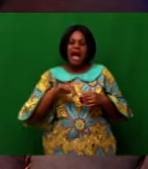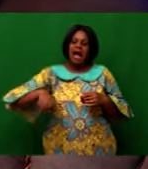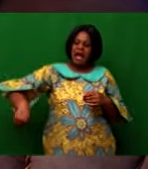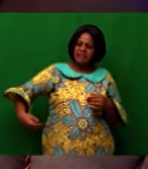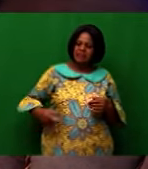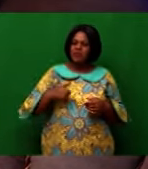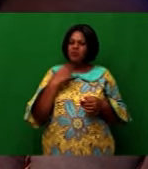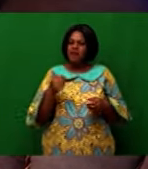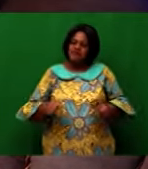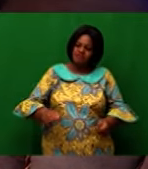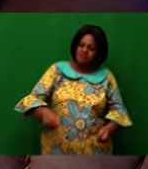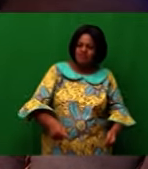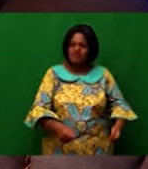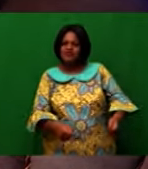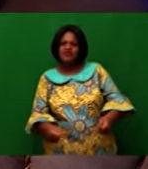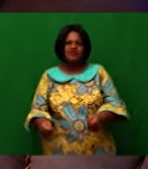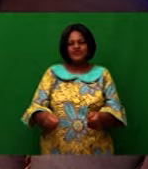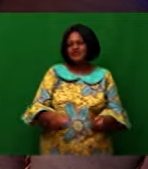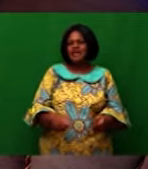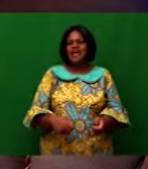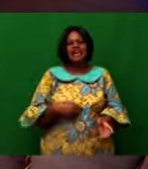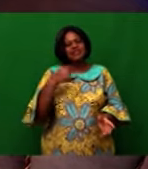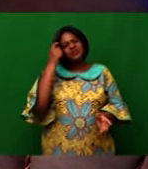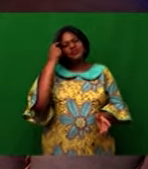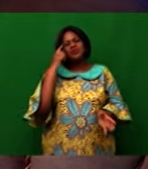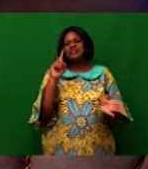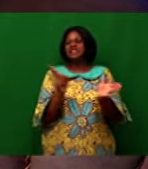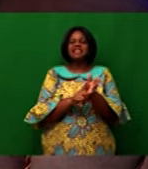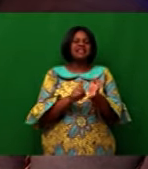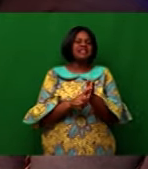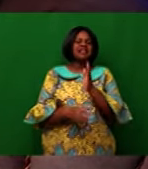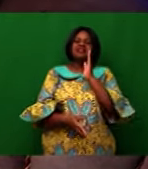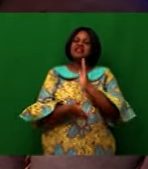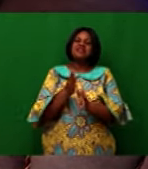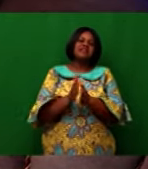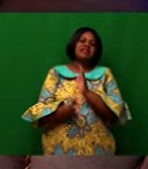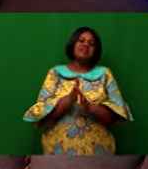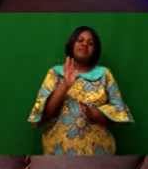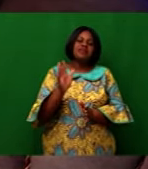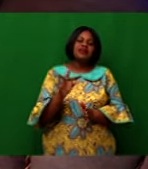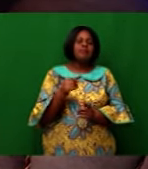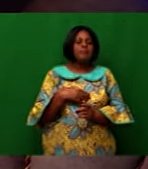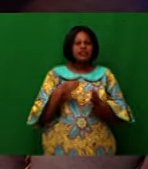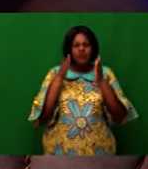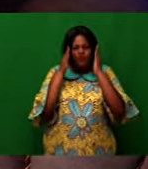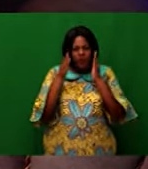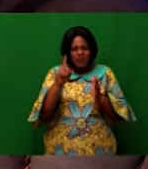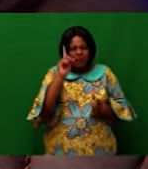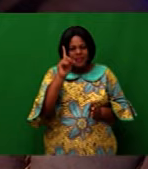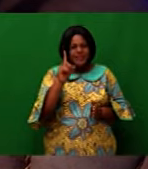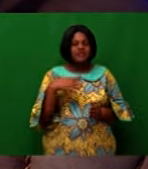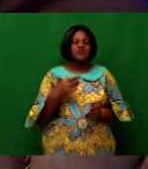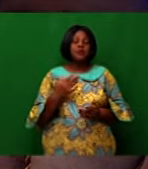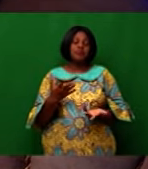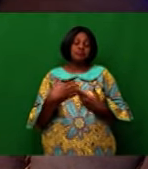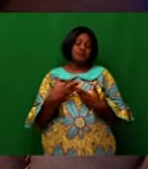ndinomuda zveupenyu asi handigone kuenda naye pabonde saka ngatiregei kurasika mukangotarisa chinhu chimwe chete tabva pachirindo